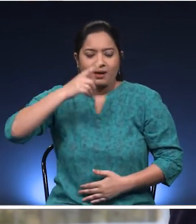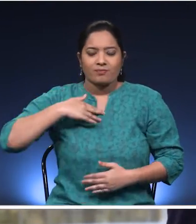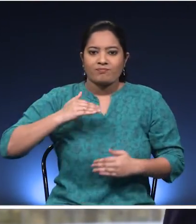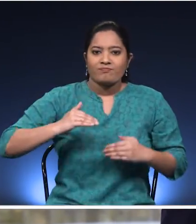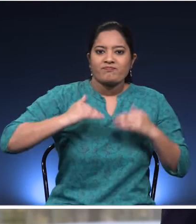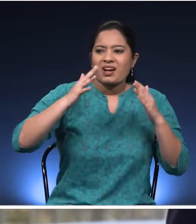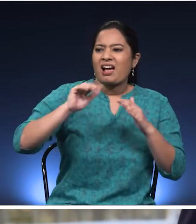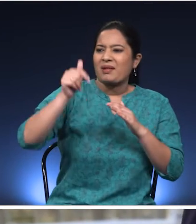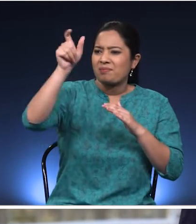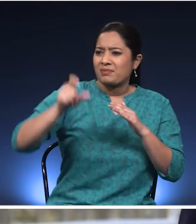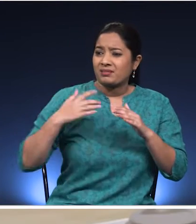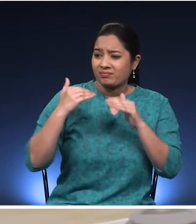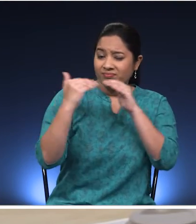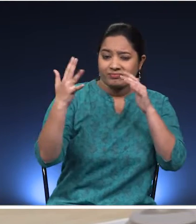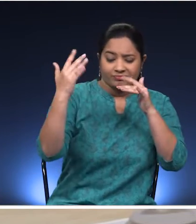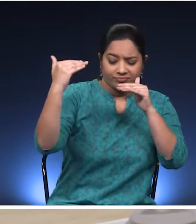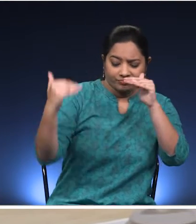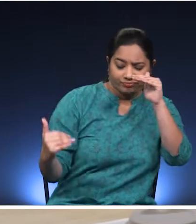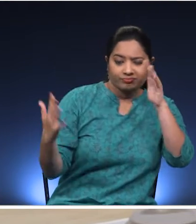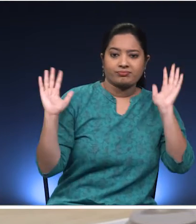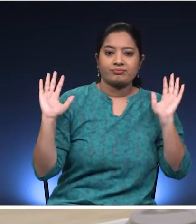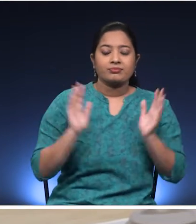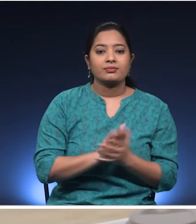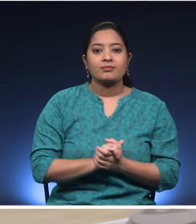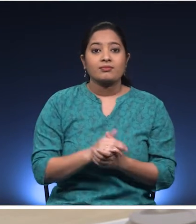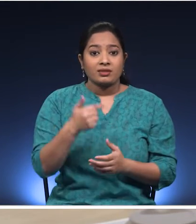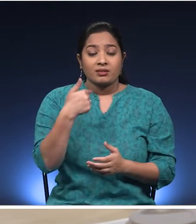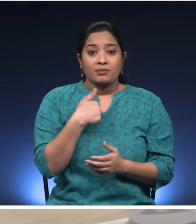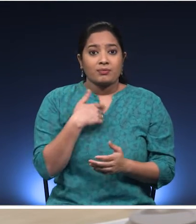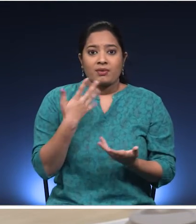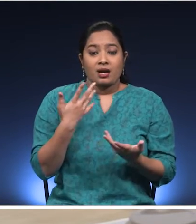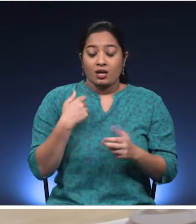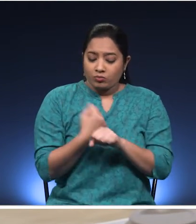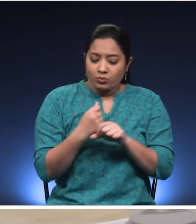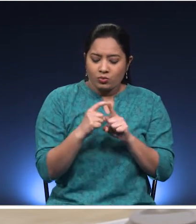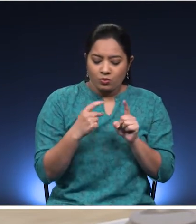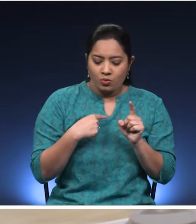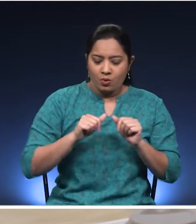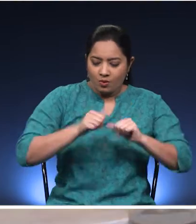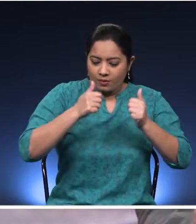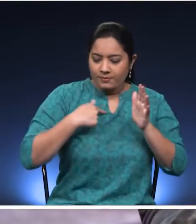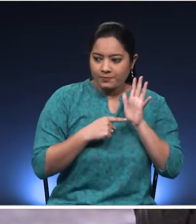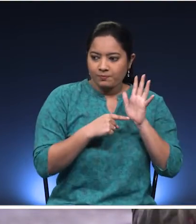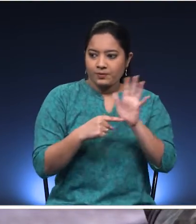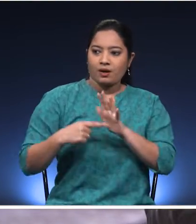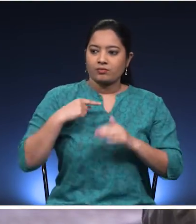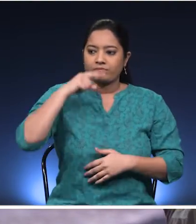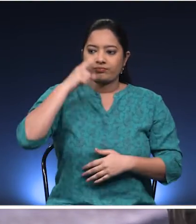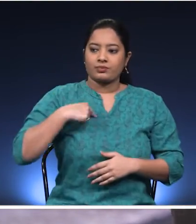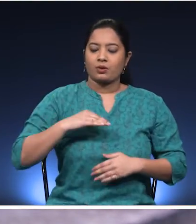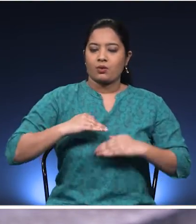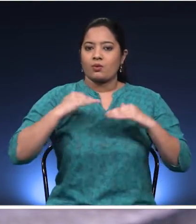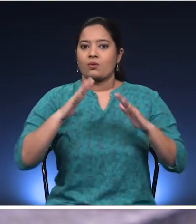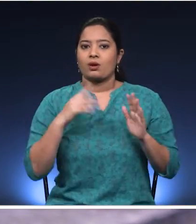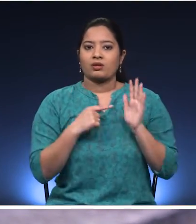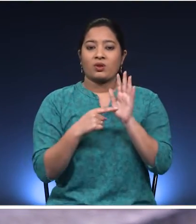हूँ और कोई दूसरा मेरी बराबरी नहीं कर सकता। मेरा बिजनेस सबसे उत्तम रहना चाहिए। इसलिए मनुष्य के मन